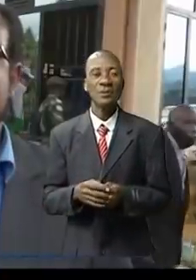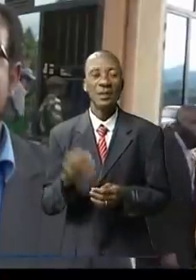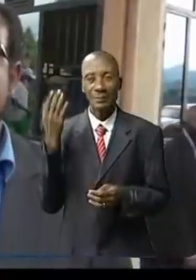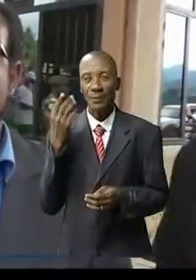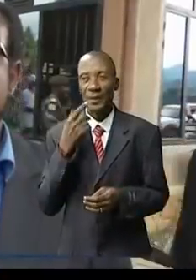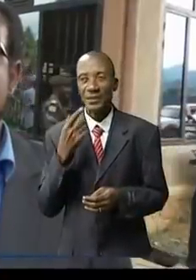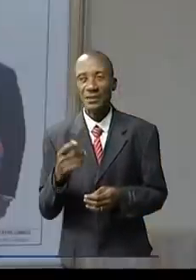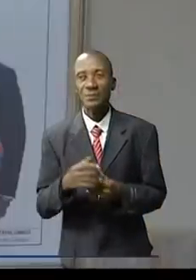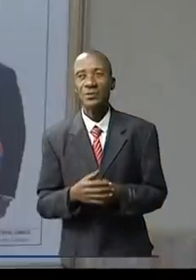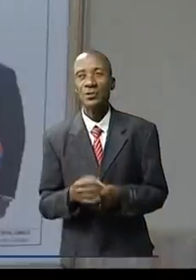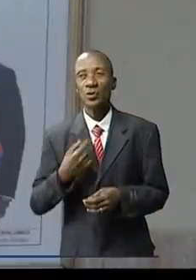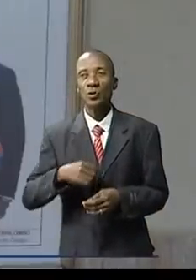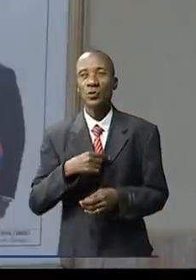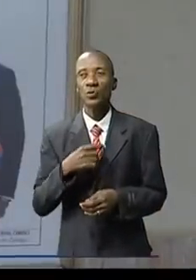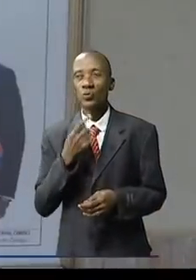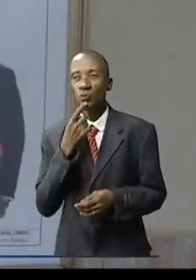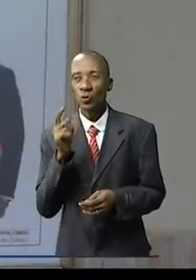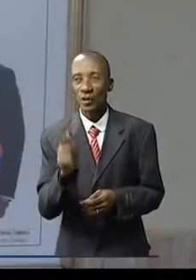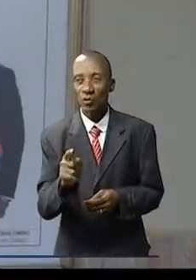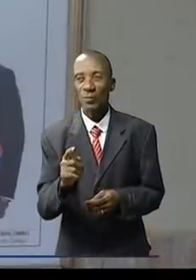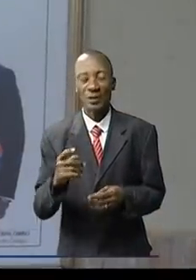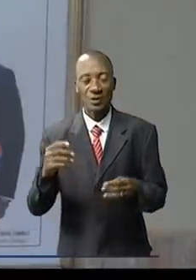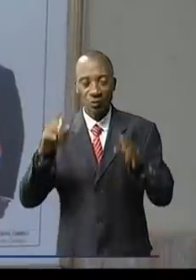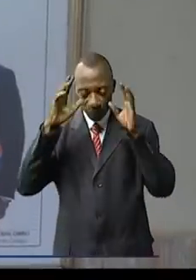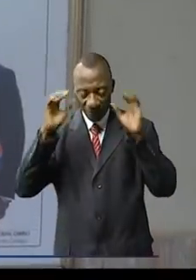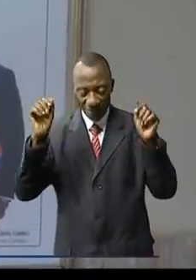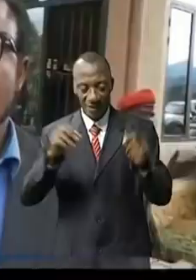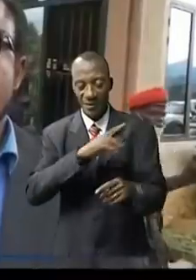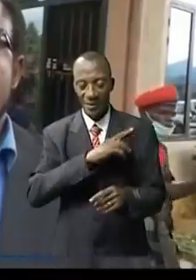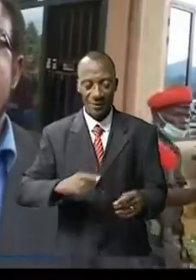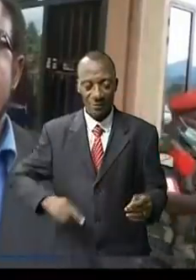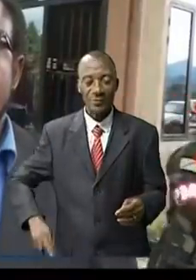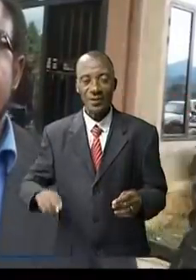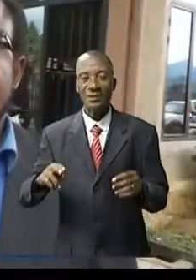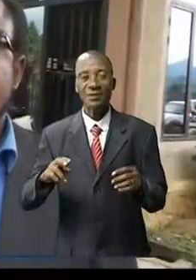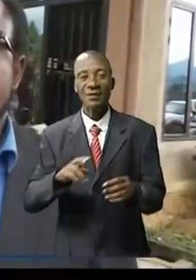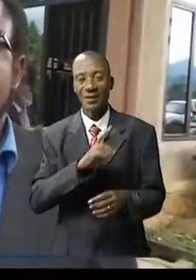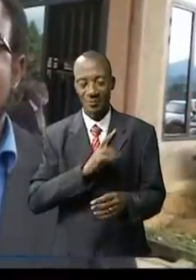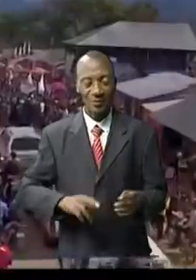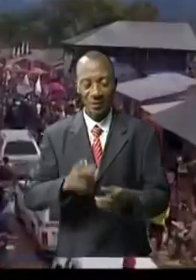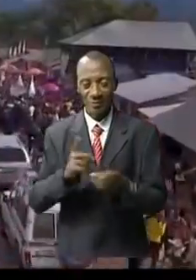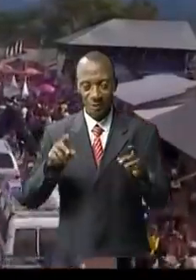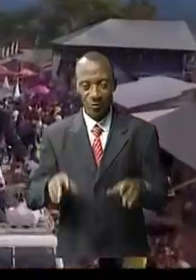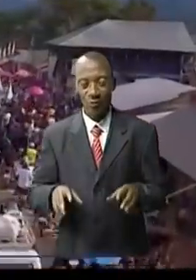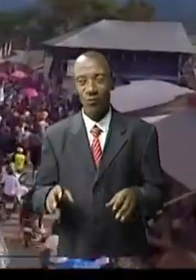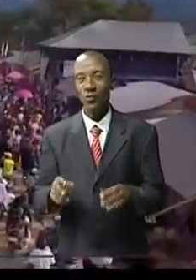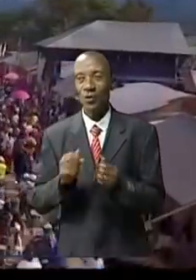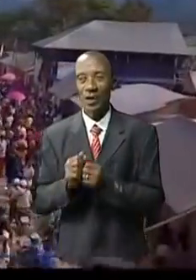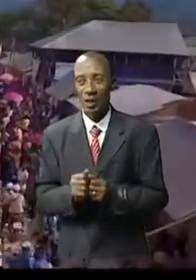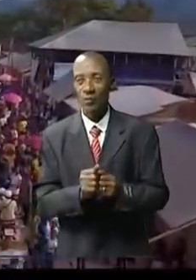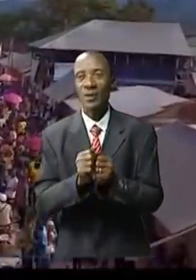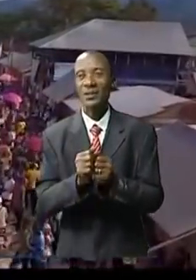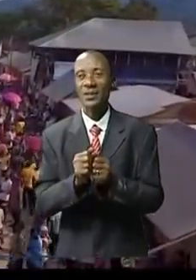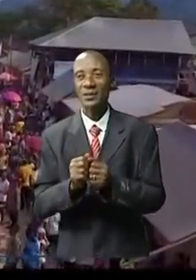nous recommandons auprès du chef de l'État de la République démocratique du Congo est d'accompagner, d'appuyer,